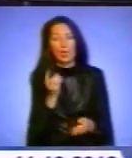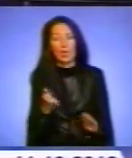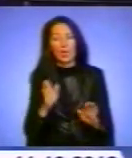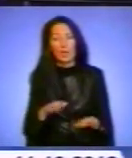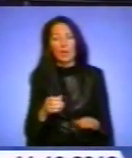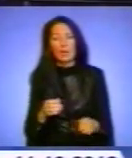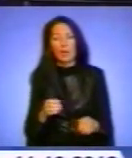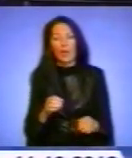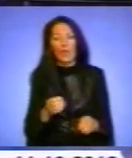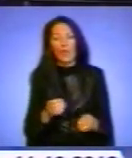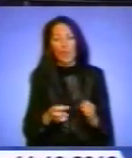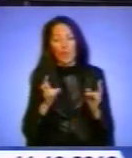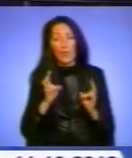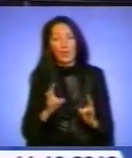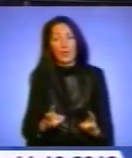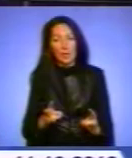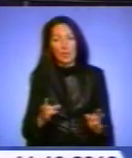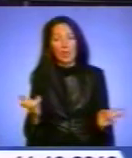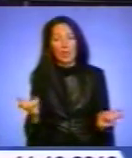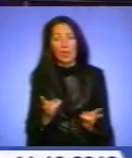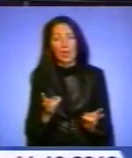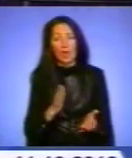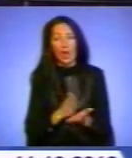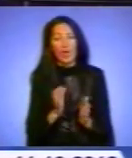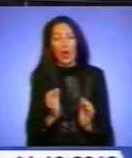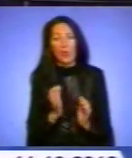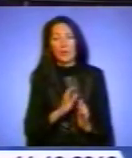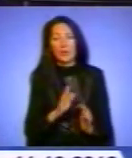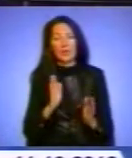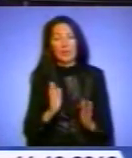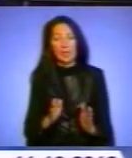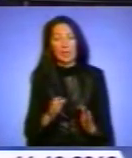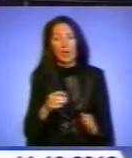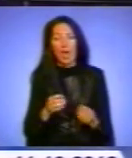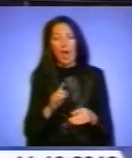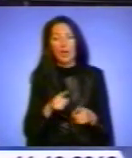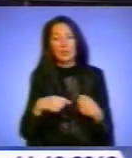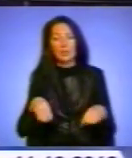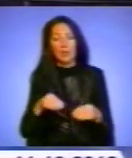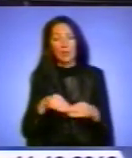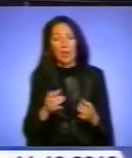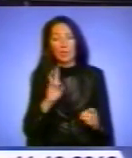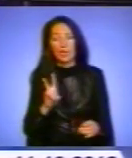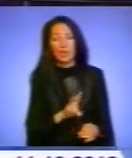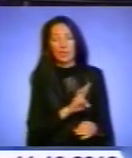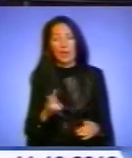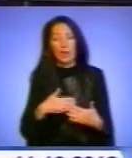родина, а ще й церква, держава та територіальні громади. Як на практиці реалізовують соціальні ініціативи президента України, на